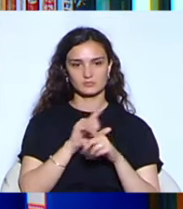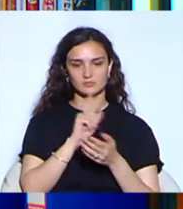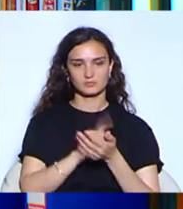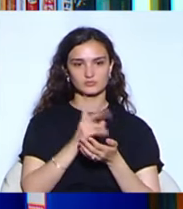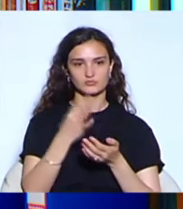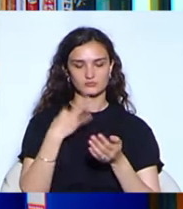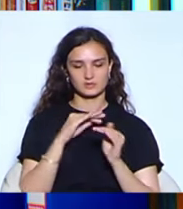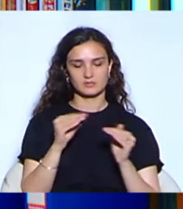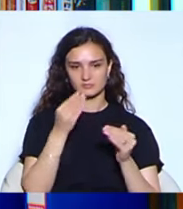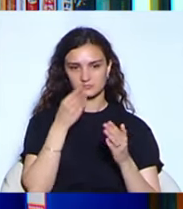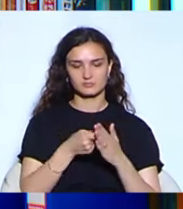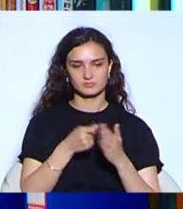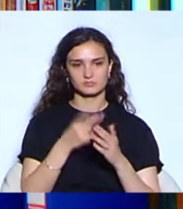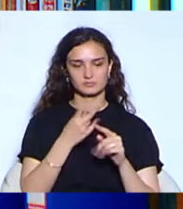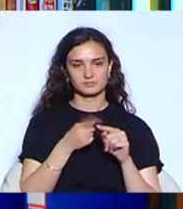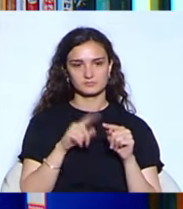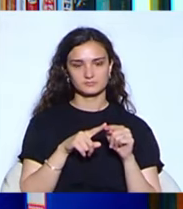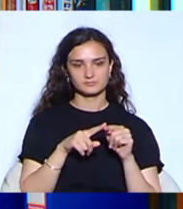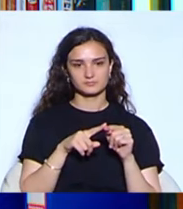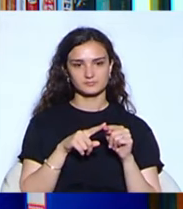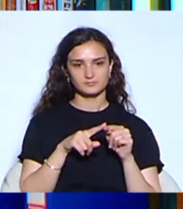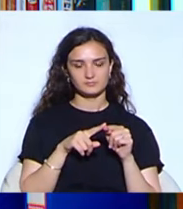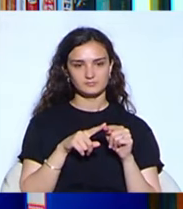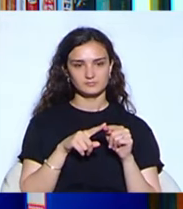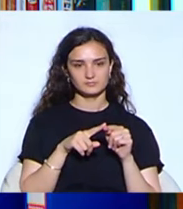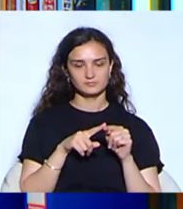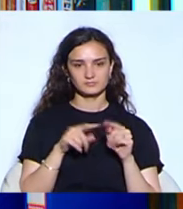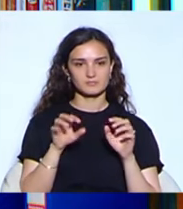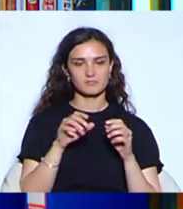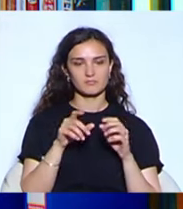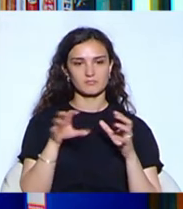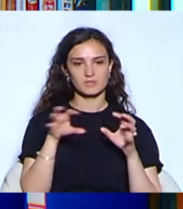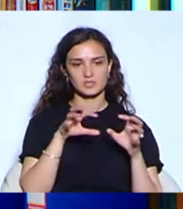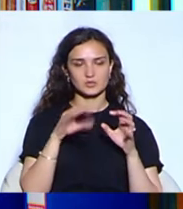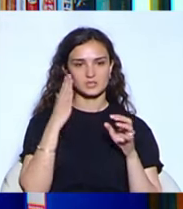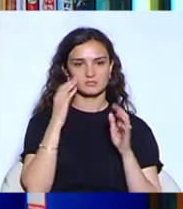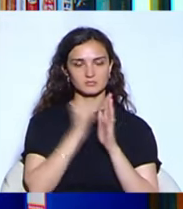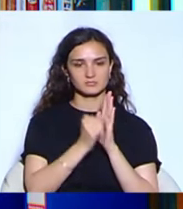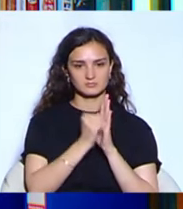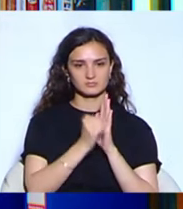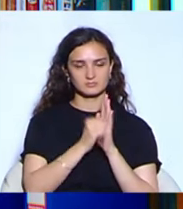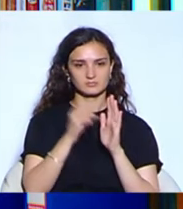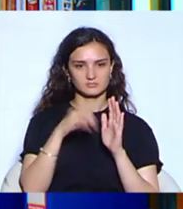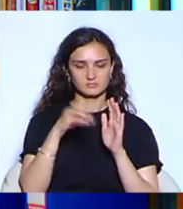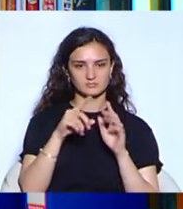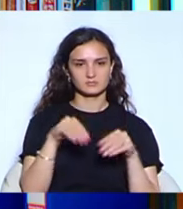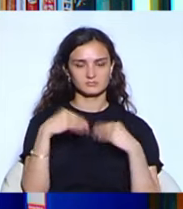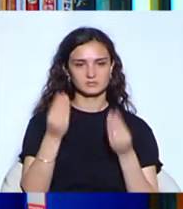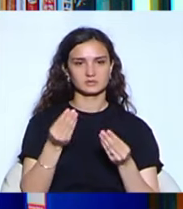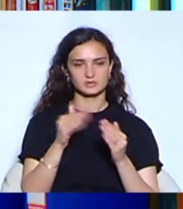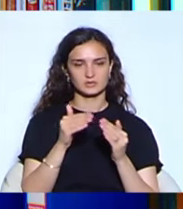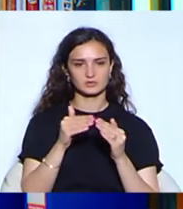თქვენი შვილების რაციონში. მაგალითად, ატამი, მწიფე ჩაასრისეთ მაწონში და ბავშვს შესთავაზეთ უნიკალური